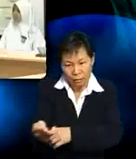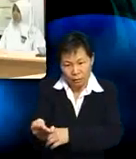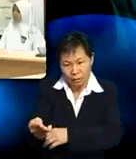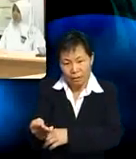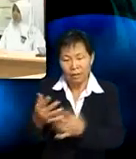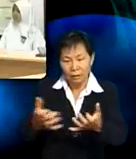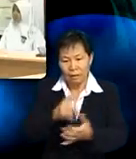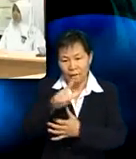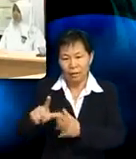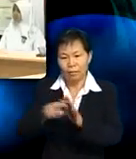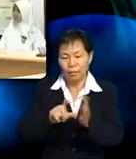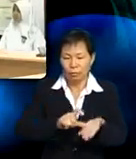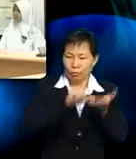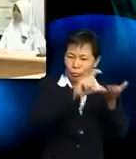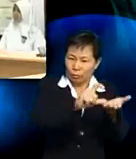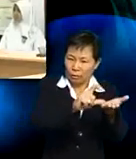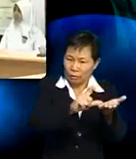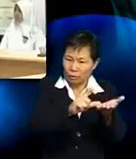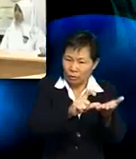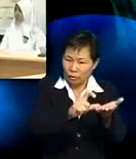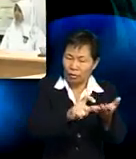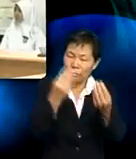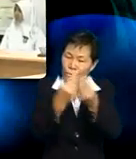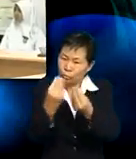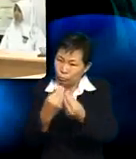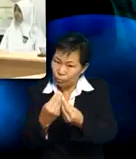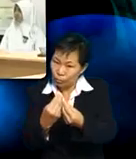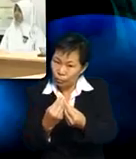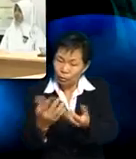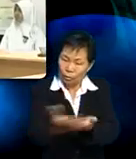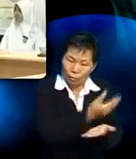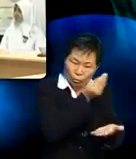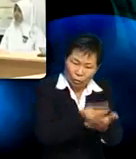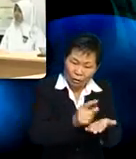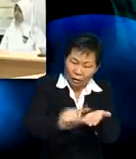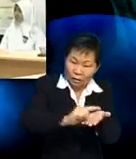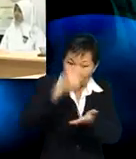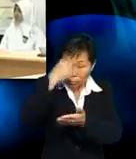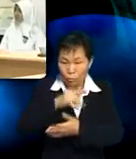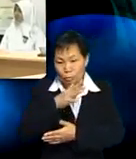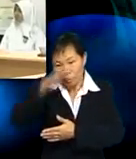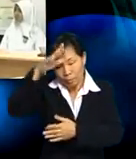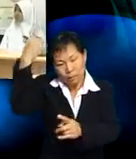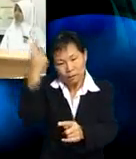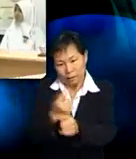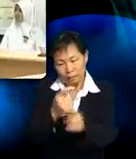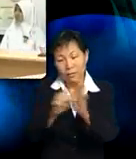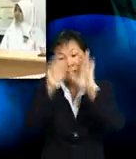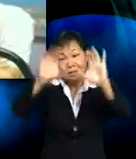mereka hendaklah memperuntukkan sejumlah pendapatan mereka untuk ibu bapa secara tetap.